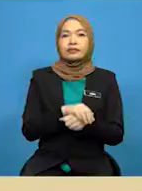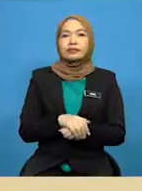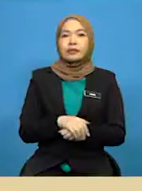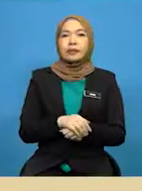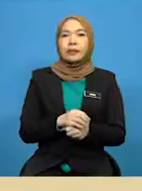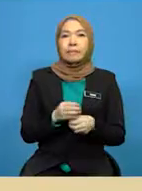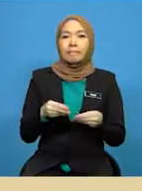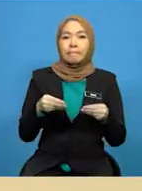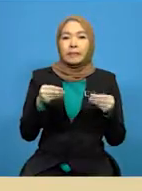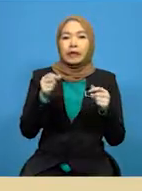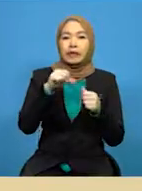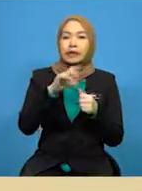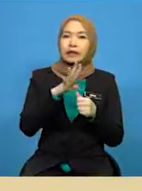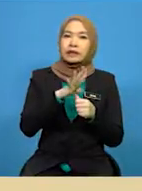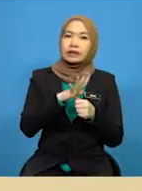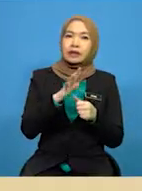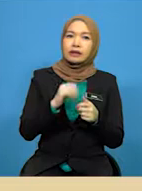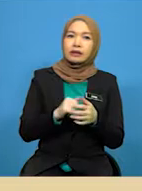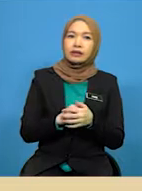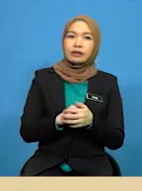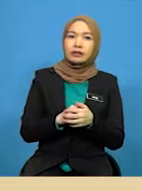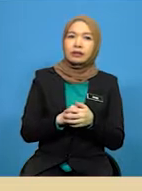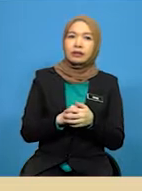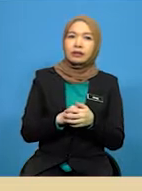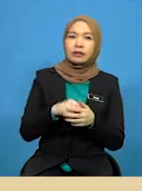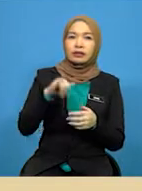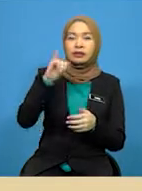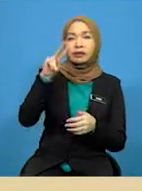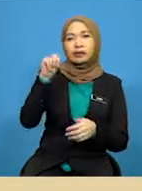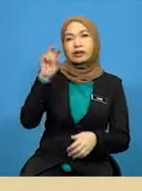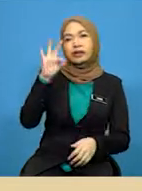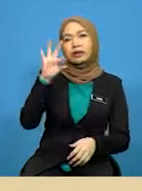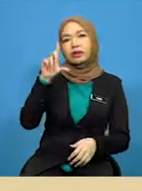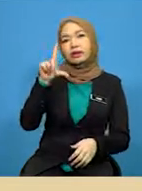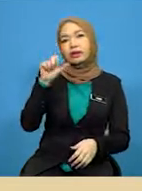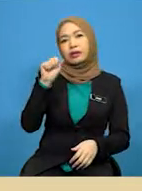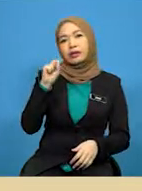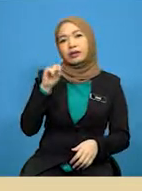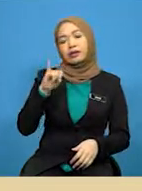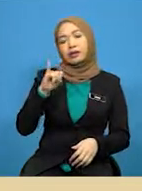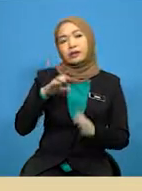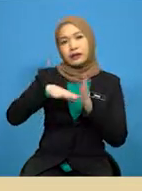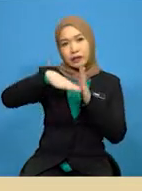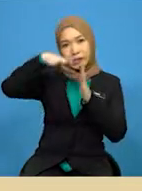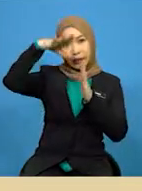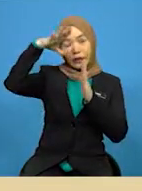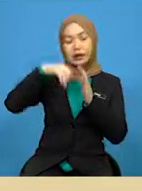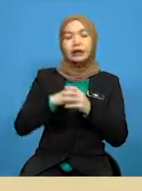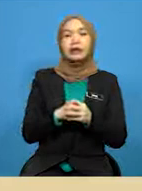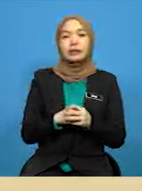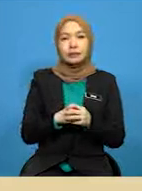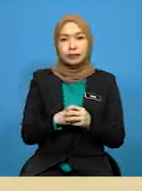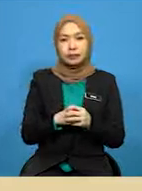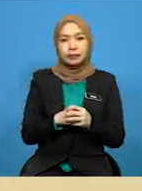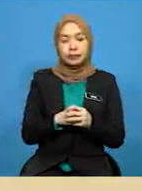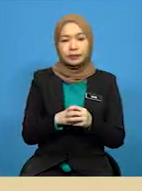tadi. Jadi isu yang pertama tadi, inflasi. Memang sedasarnya inflasi ini harga meningkat. Apabila berlaku isu